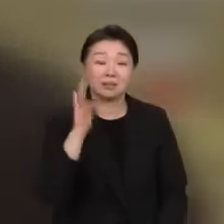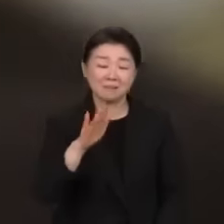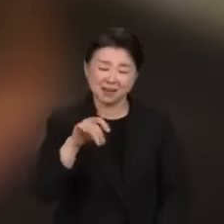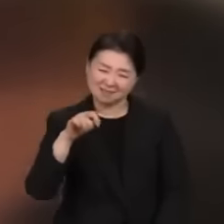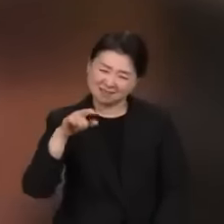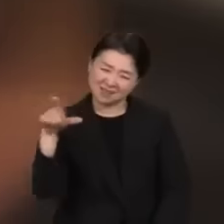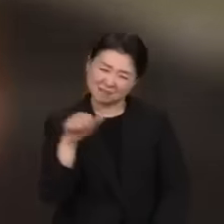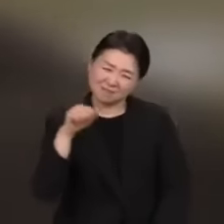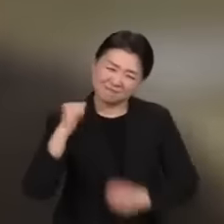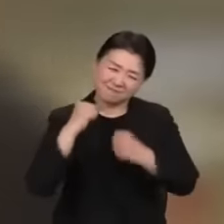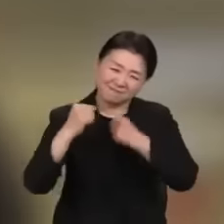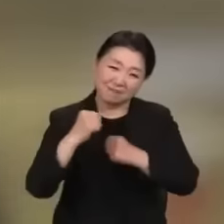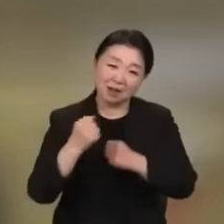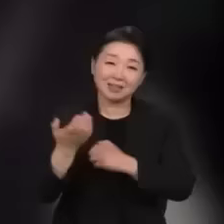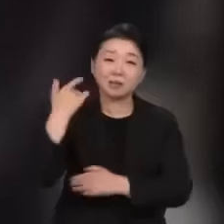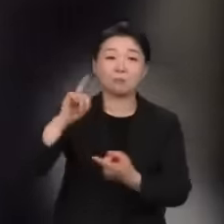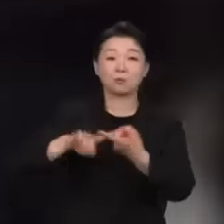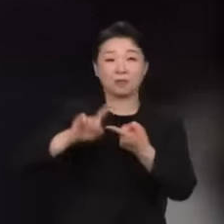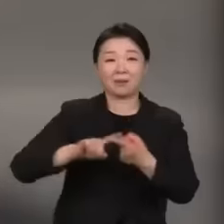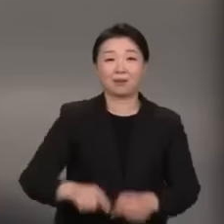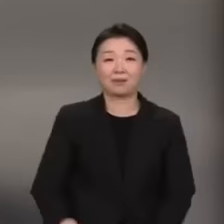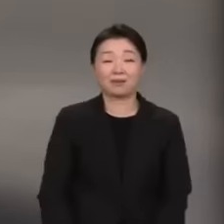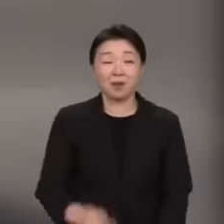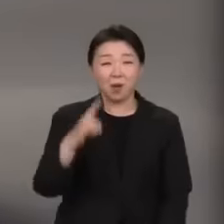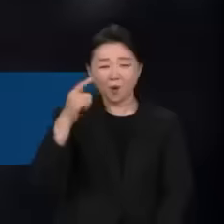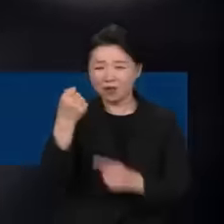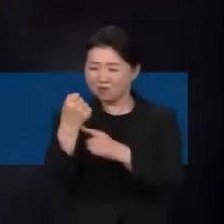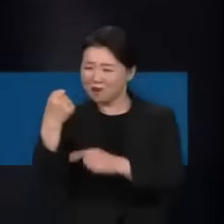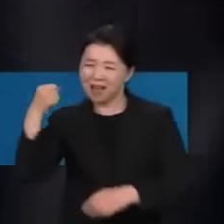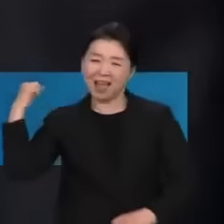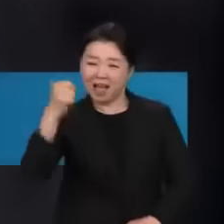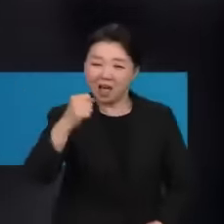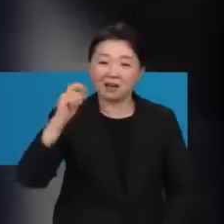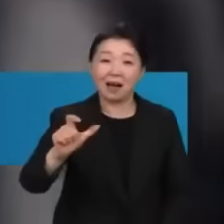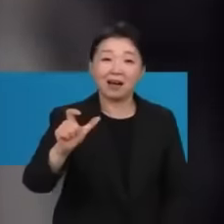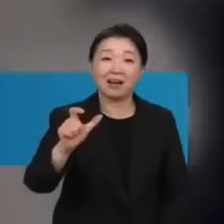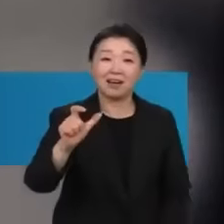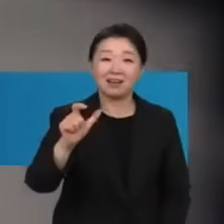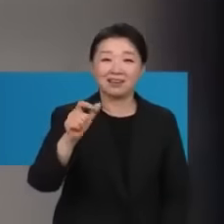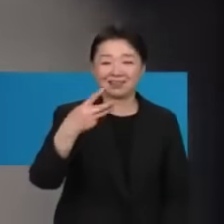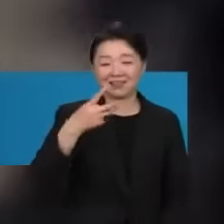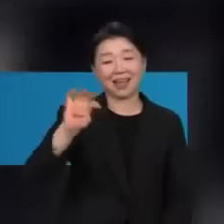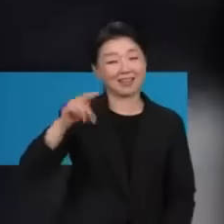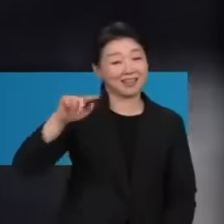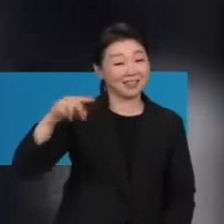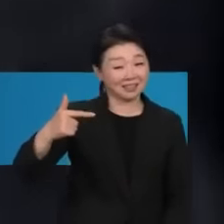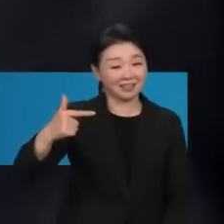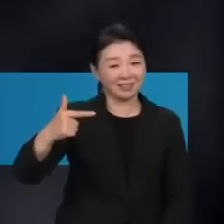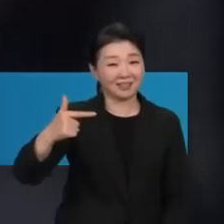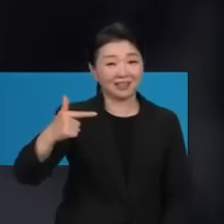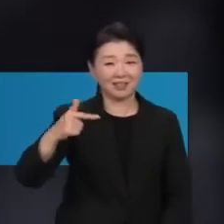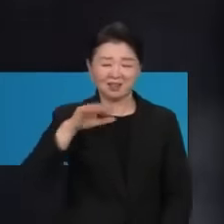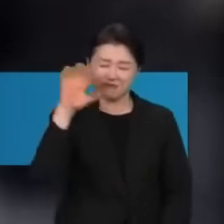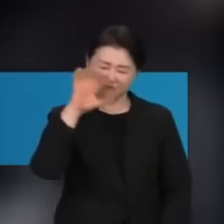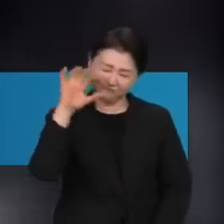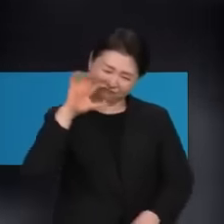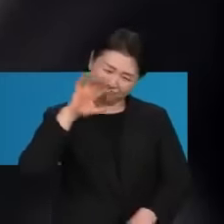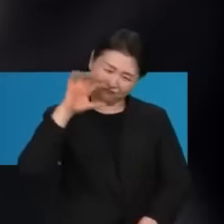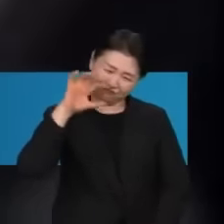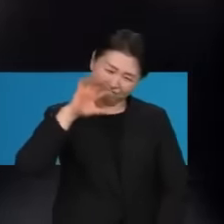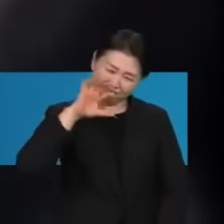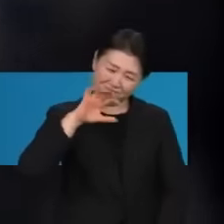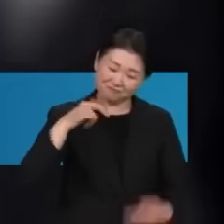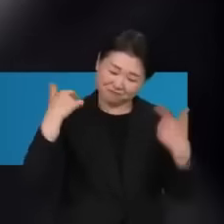스피드가 예전 그 모습 그대로입니다. 바로 핵주먹으로 불렸던 마이크 타이슨인데요. 강도 높은 훈련 장면을